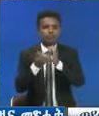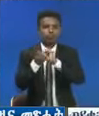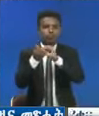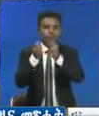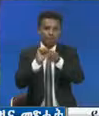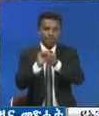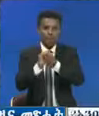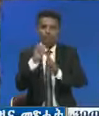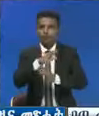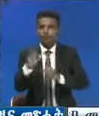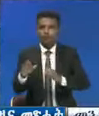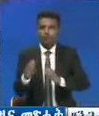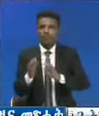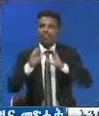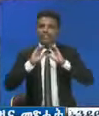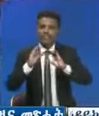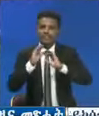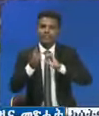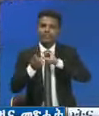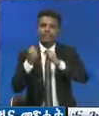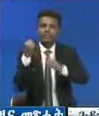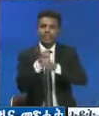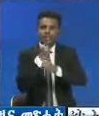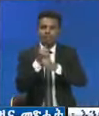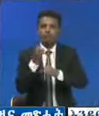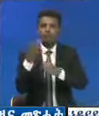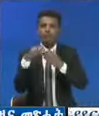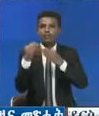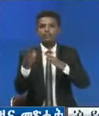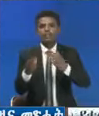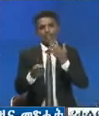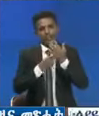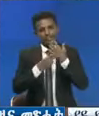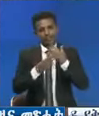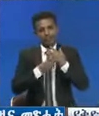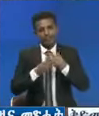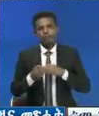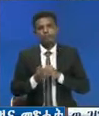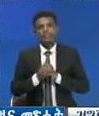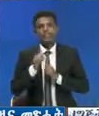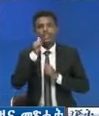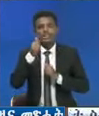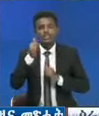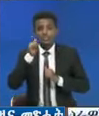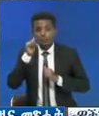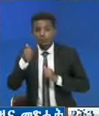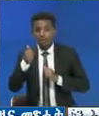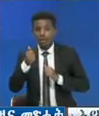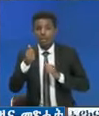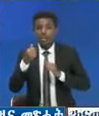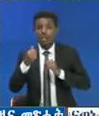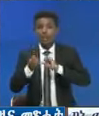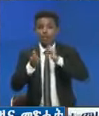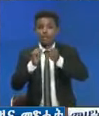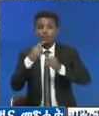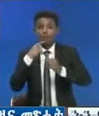እያስተማርን እየሰራን እየተቀየርን ያለ ብዙ ብር ማስቀምጠናል። ነገ ከነገ ወዲያ እንለወጣለን ብሎ እየተሰማራን ያለ እና በዚህ